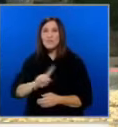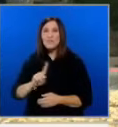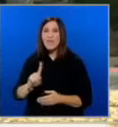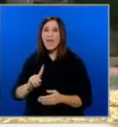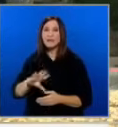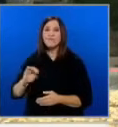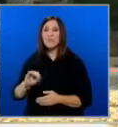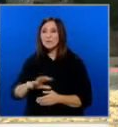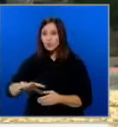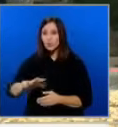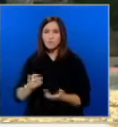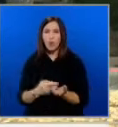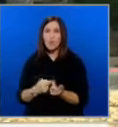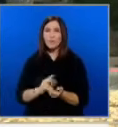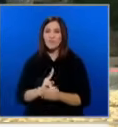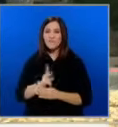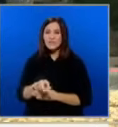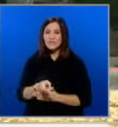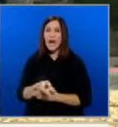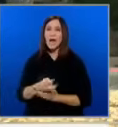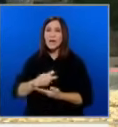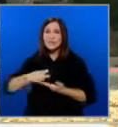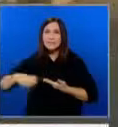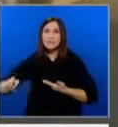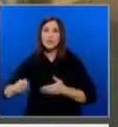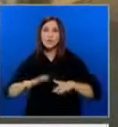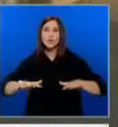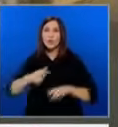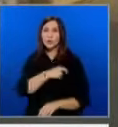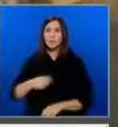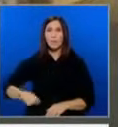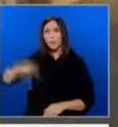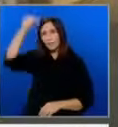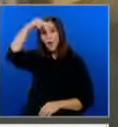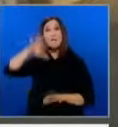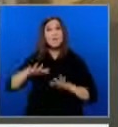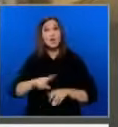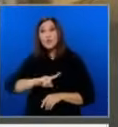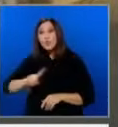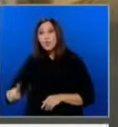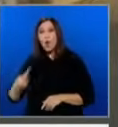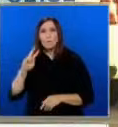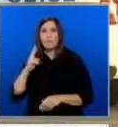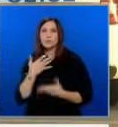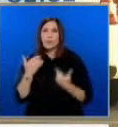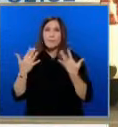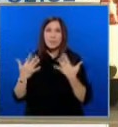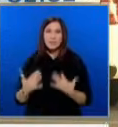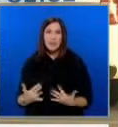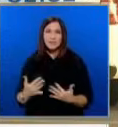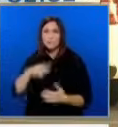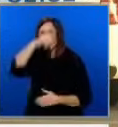континент. Многократно влиза и излиза от територията на Република България, по всяка вероятност до Мексико. Няма данни за